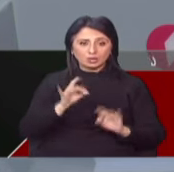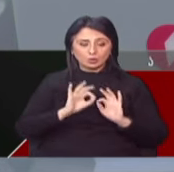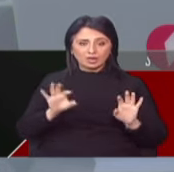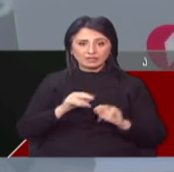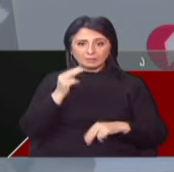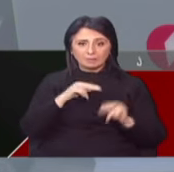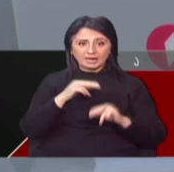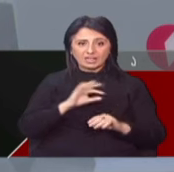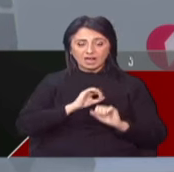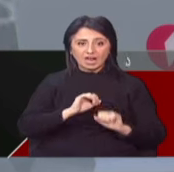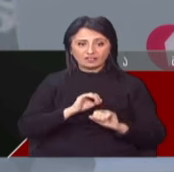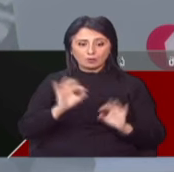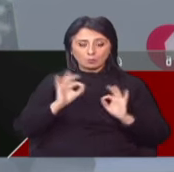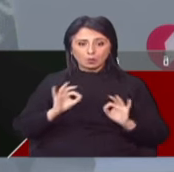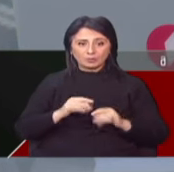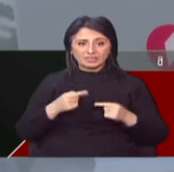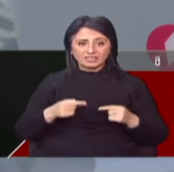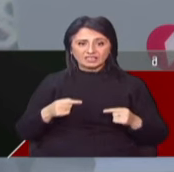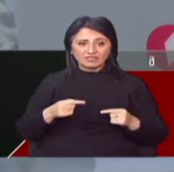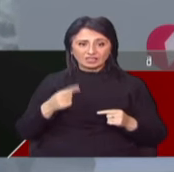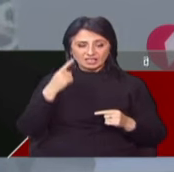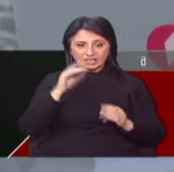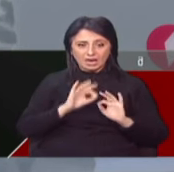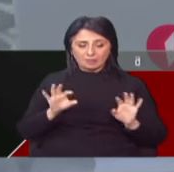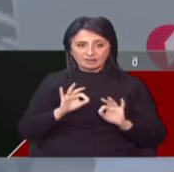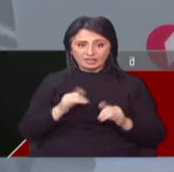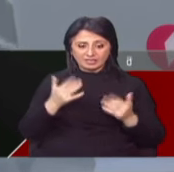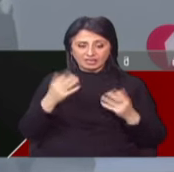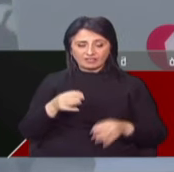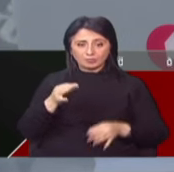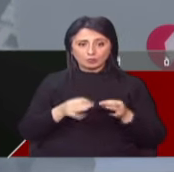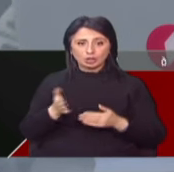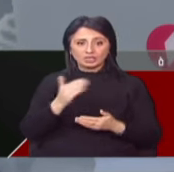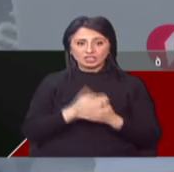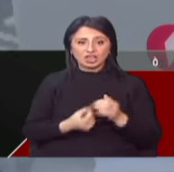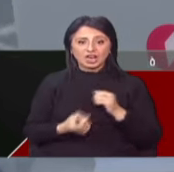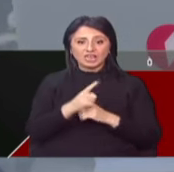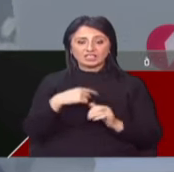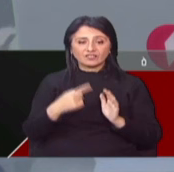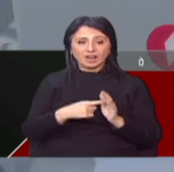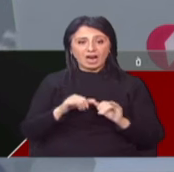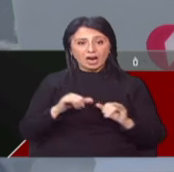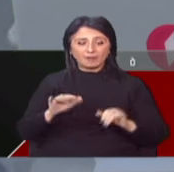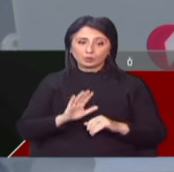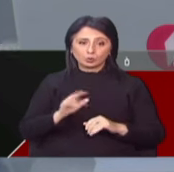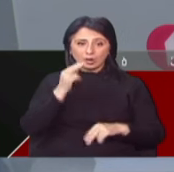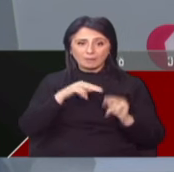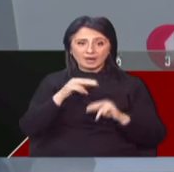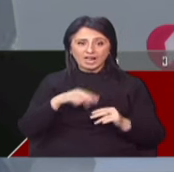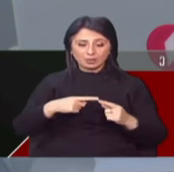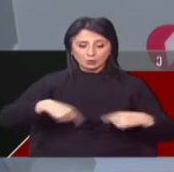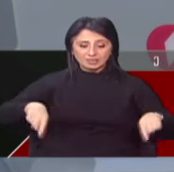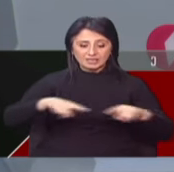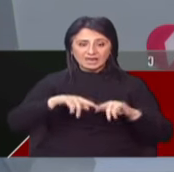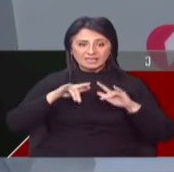hadebeps braldabul ta advocati de procuratura schoade schoana irat ganmartaus. Treondale procese șemdeg, gacinda, itua gapartov debatuara braldabul ta